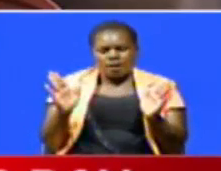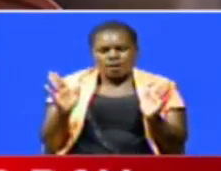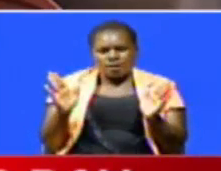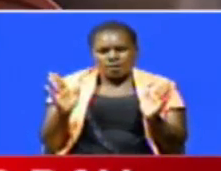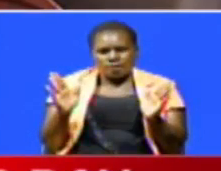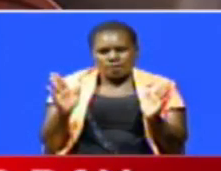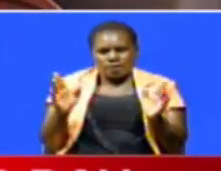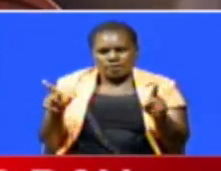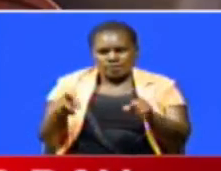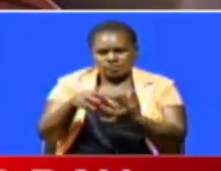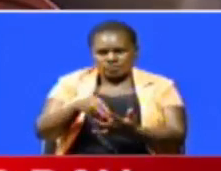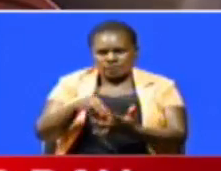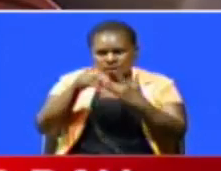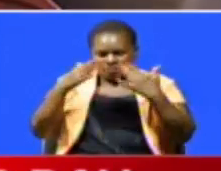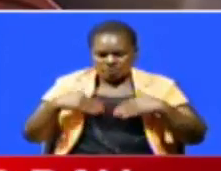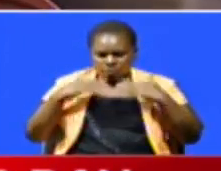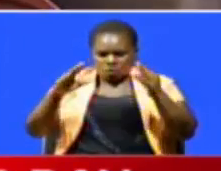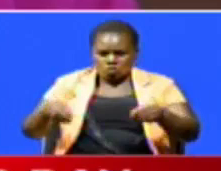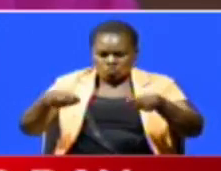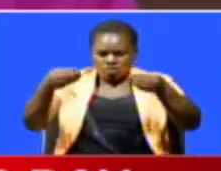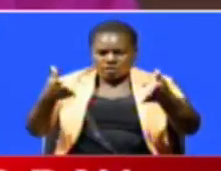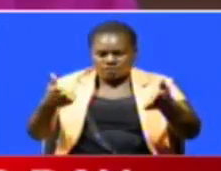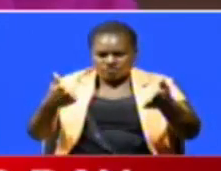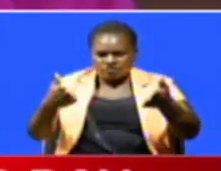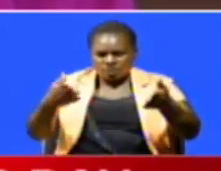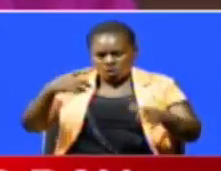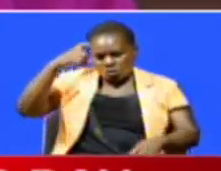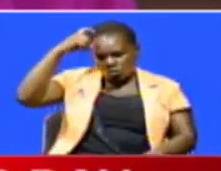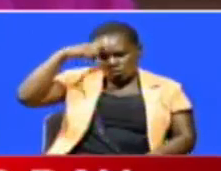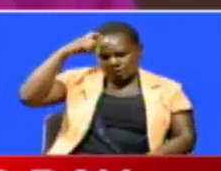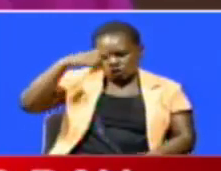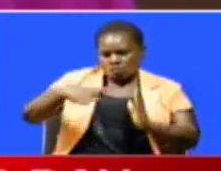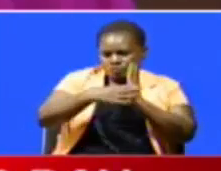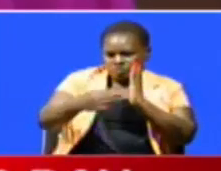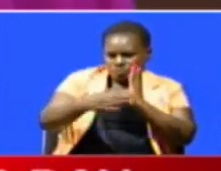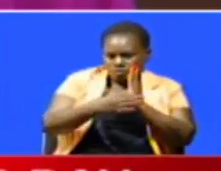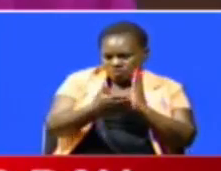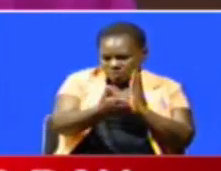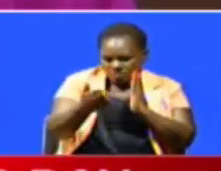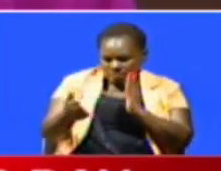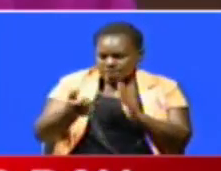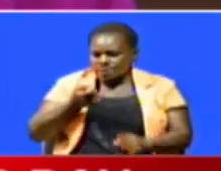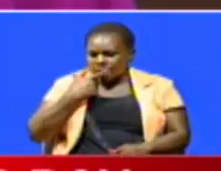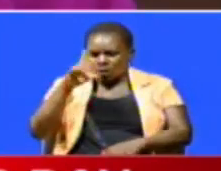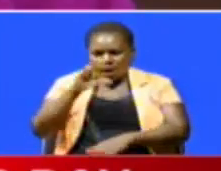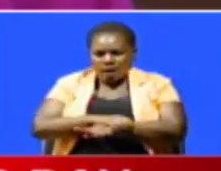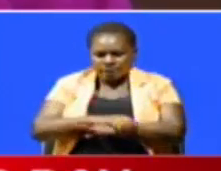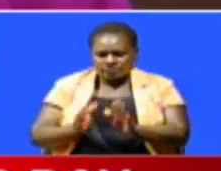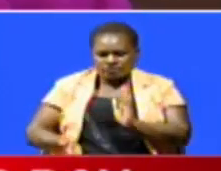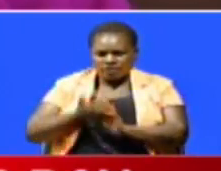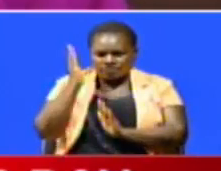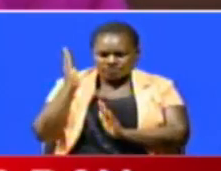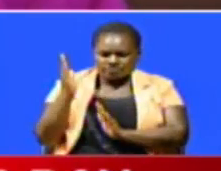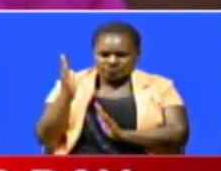yetu na hasa wale ambayo uliwapa ujuzi ili Mungu tiba iweze kupatikana